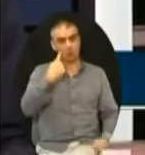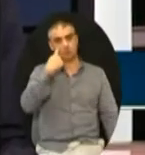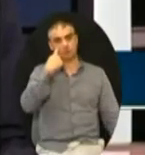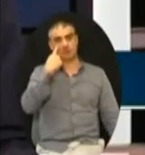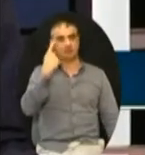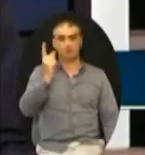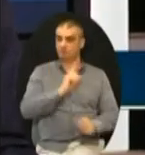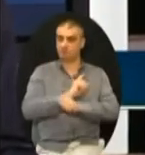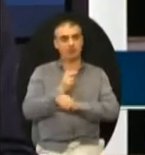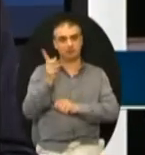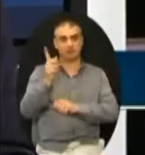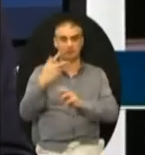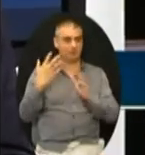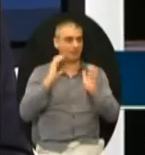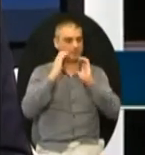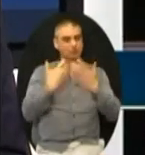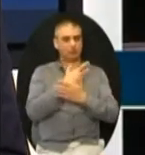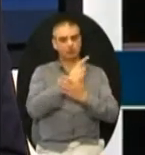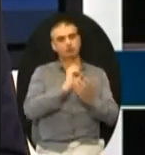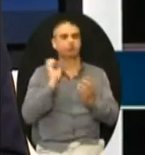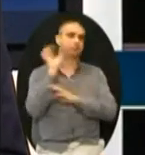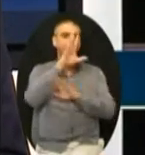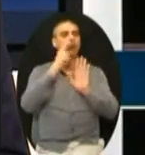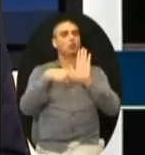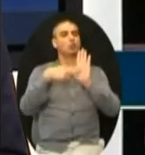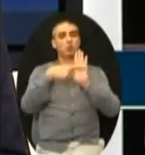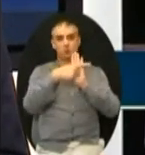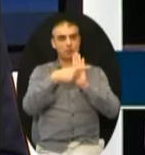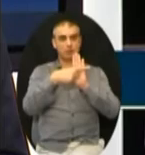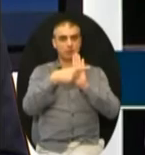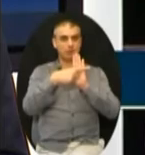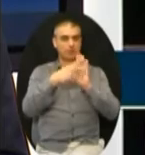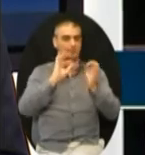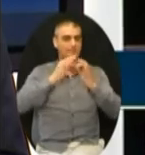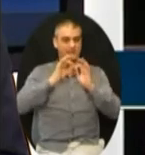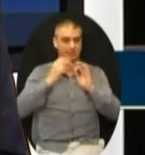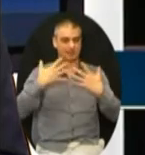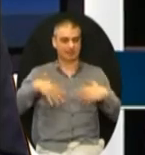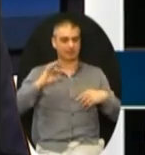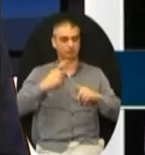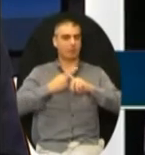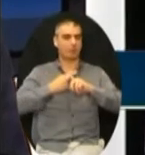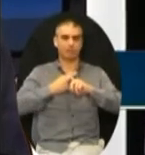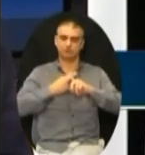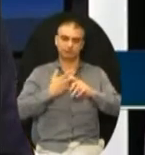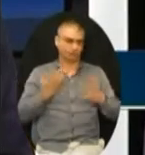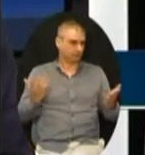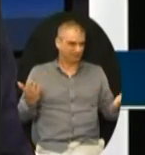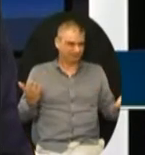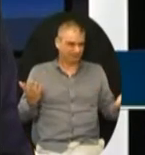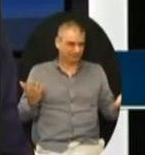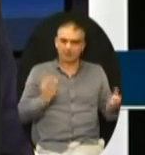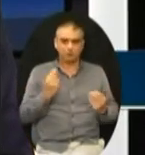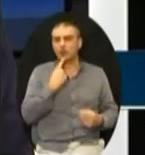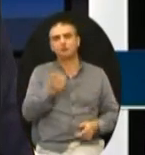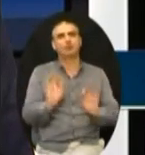בעיני מישהו, וישר היום בניו מדיה רץ ומעלה את תמונתו או תמונתה באינטרנט בבגדי נאצים, אז אין על זה מישהו